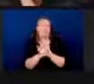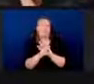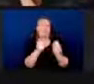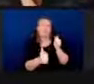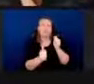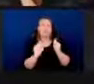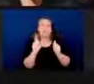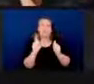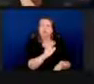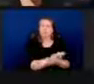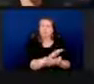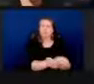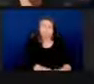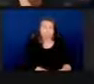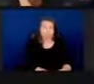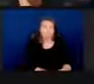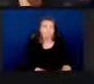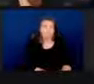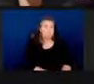الاختيار.